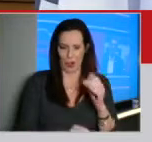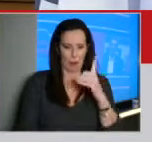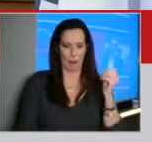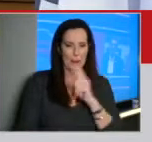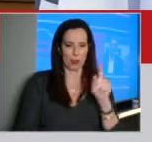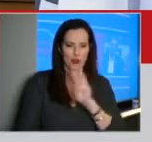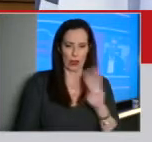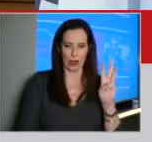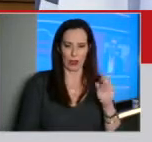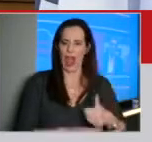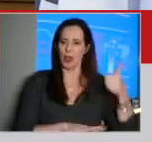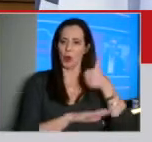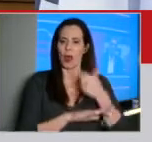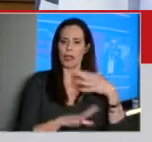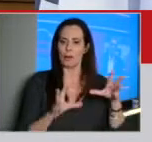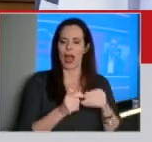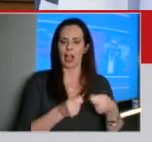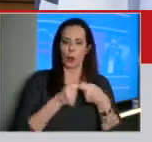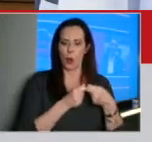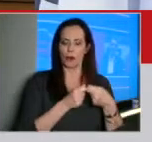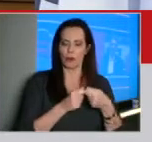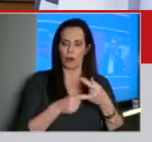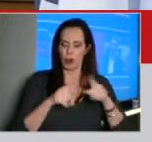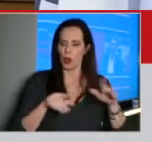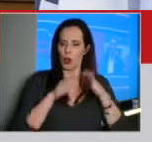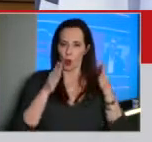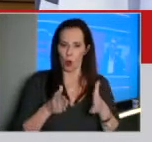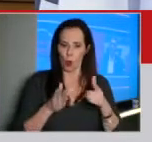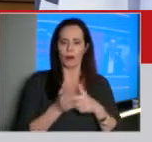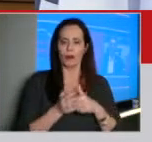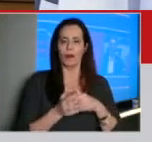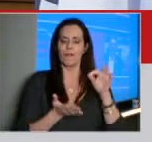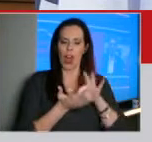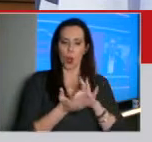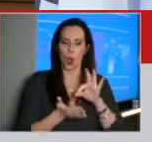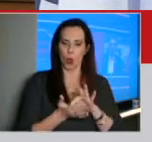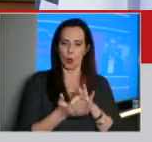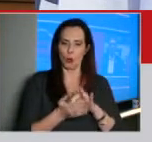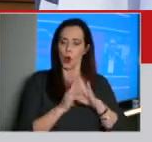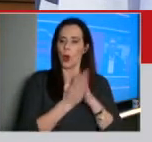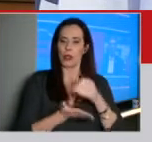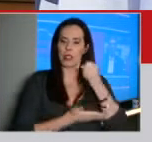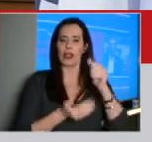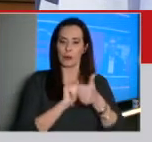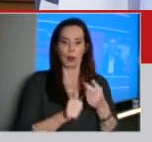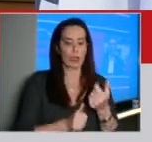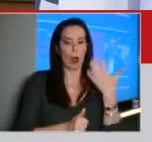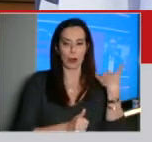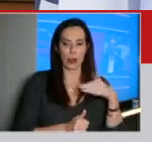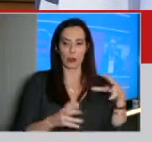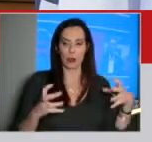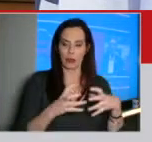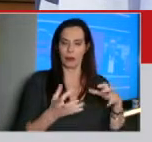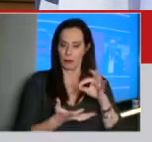שקלים. הניהול היה באמצעות האיגודים, האגודות וגופי הרוחב והטוטו. כל תקציבי הספורט כמעט היום נולים באמצעות